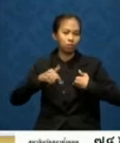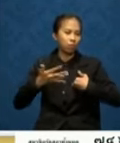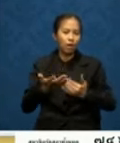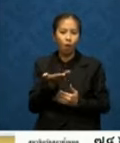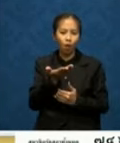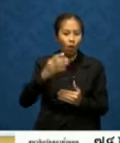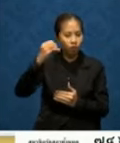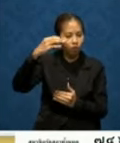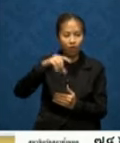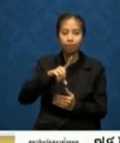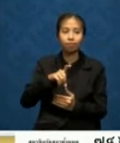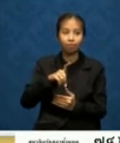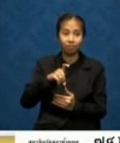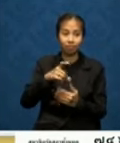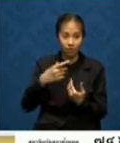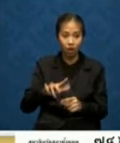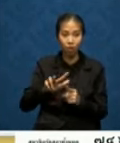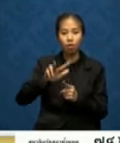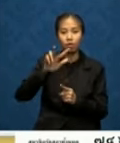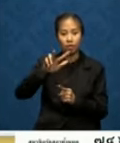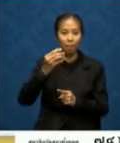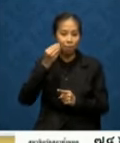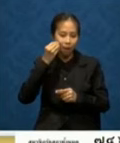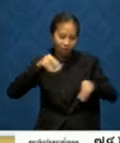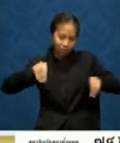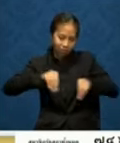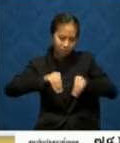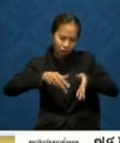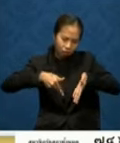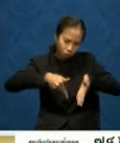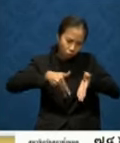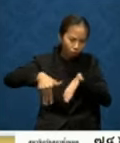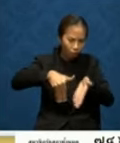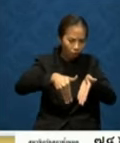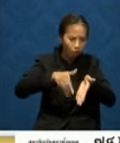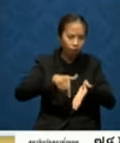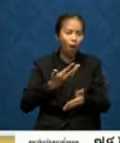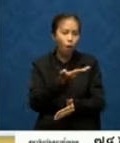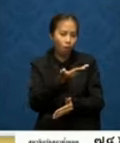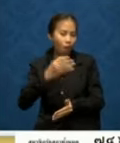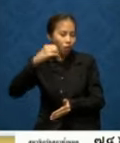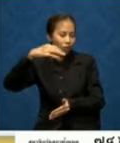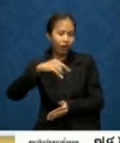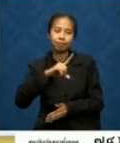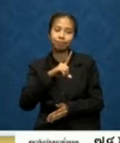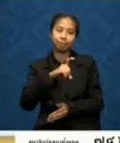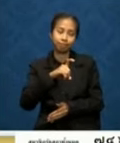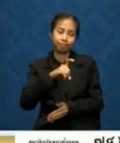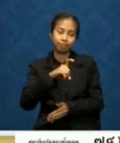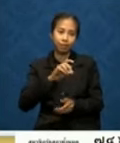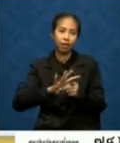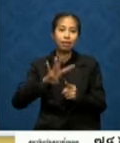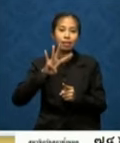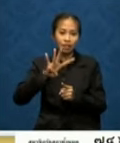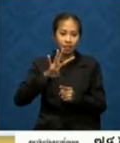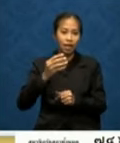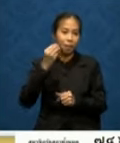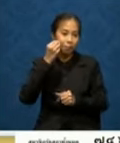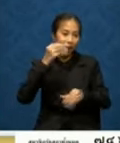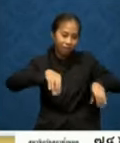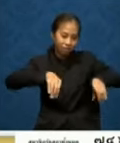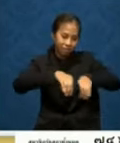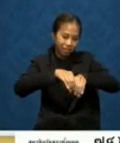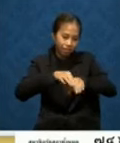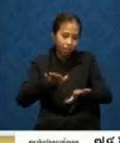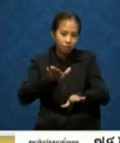3. บ้านติดเขตพึ้นที่สาธนิโยชanyaขอ Layiat ใช้ไไม่ได้4. ที่อยู่ติดกับพนที่